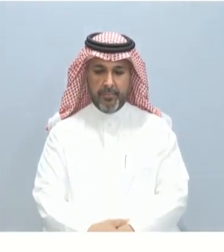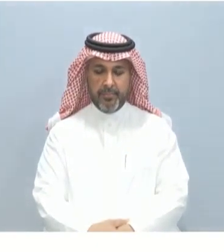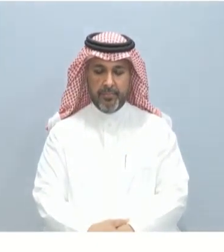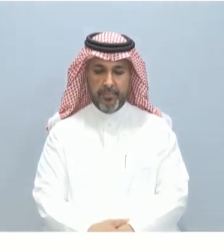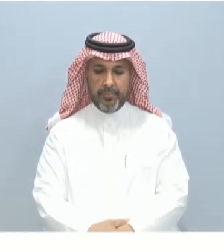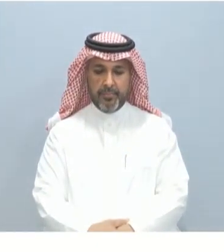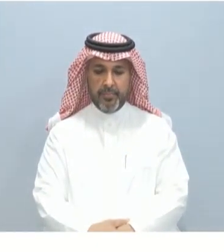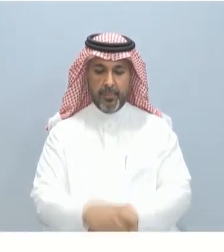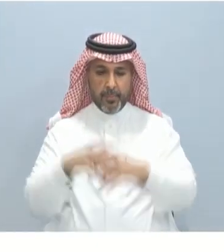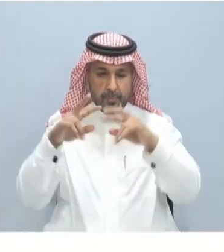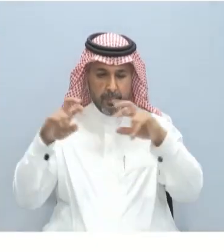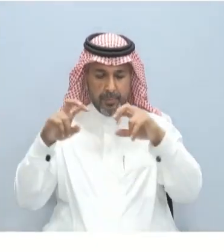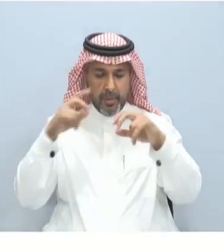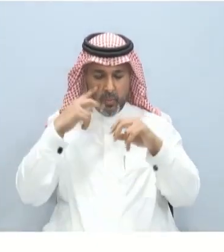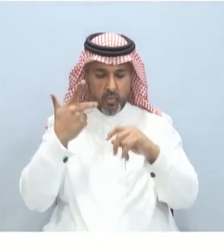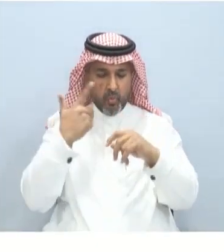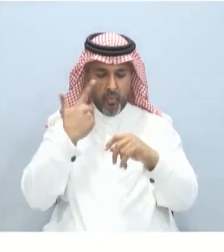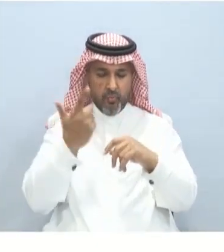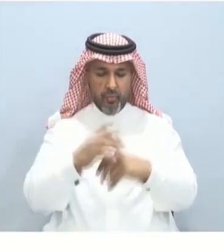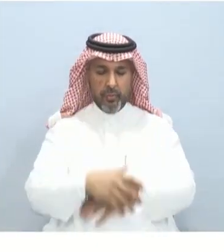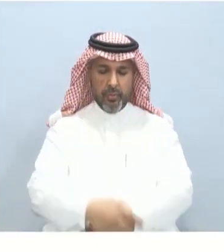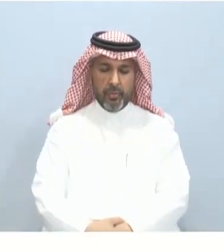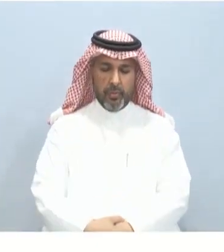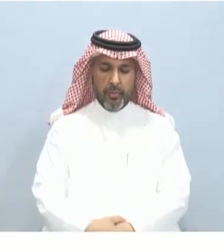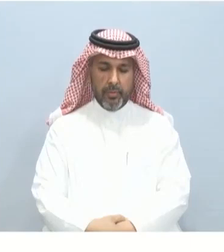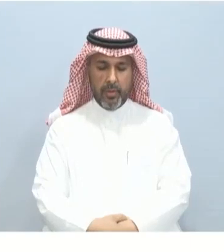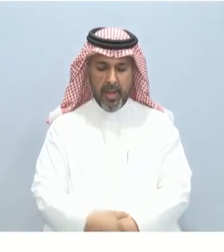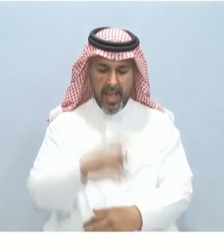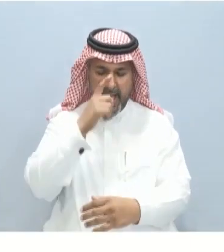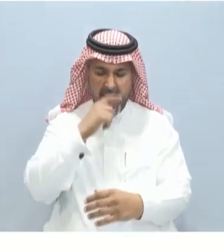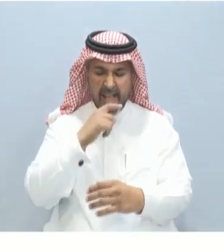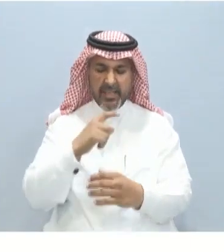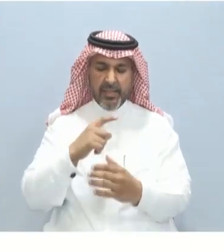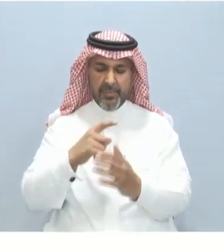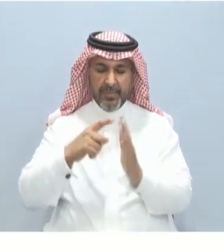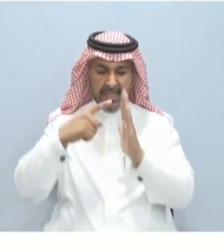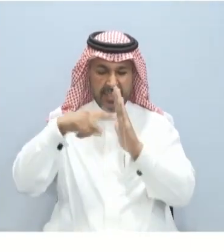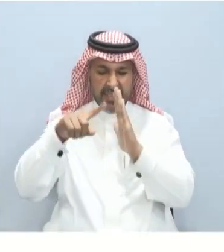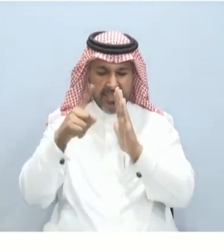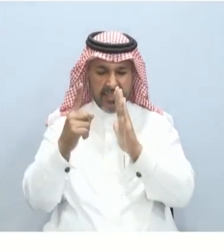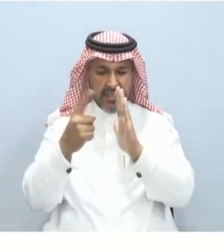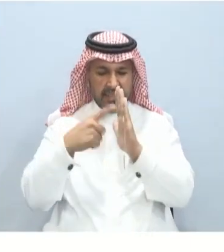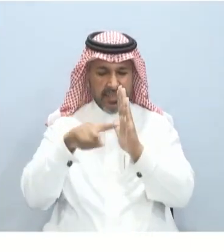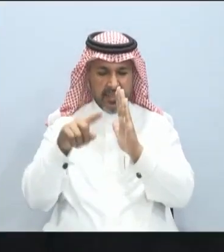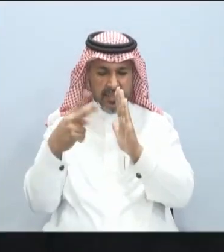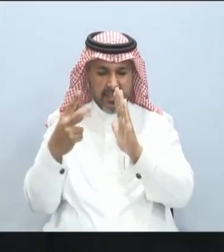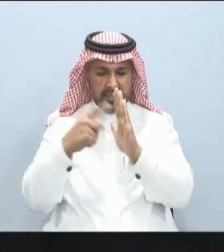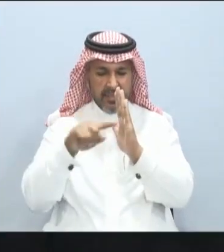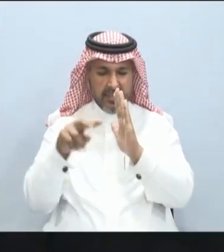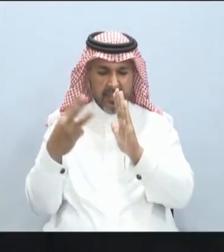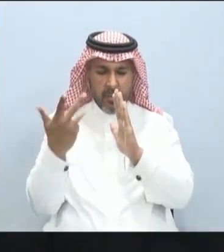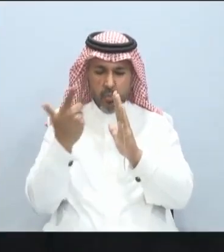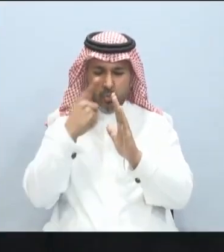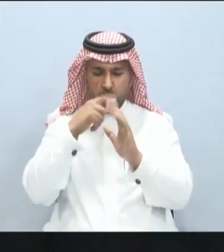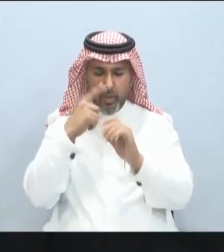كاملا لنبحث الان ما هي الشروط التي لابد ان تتحقق في ثلاثيه الحد حتى يمكن اعتبارها مربع كامل